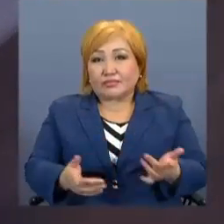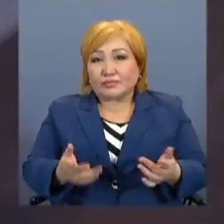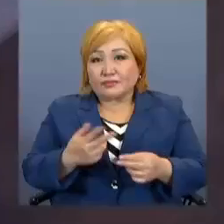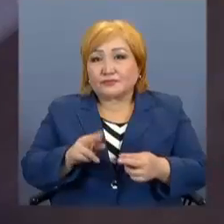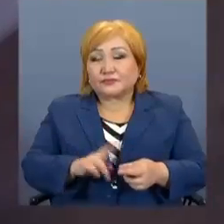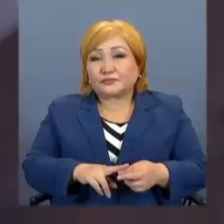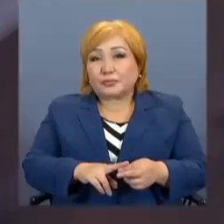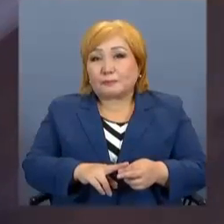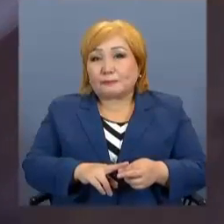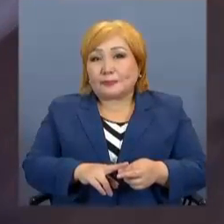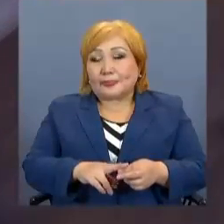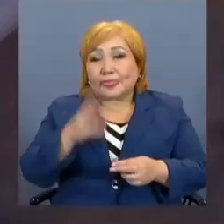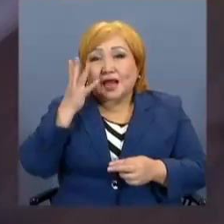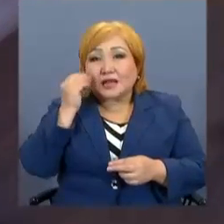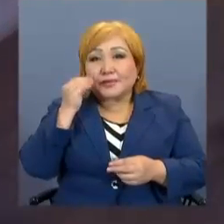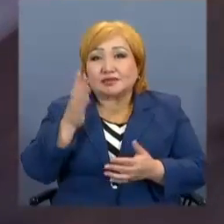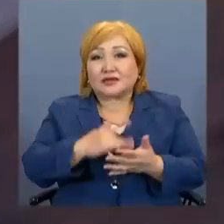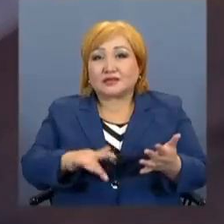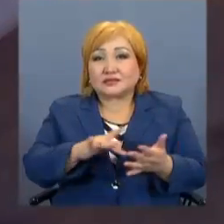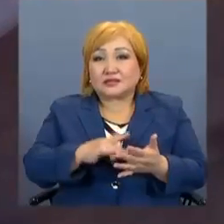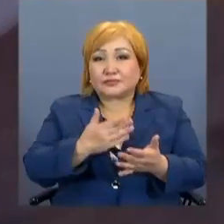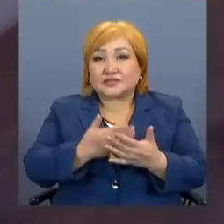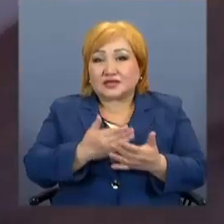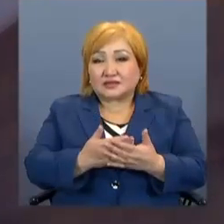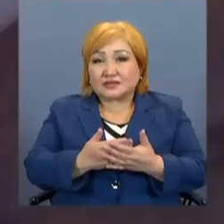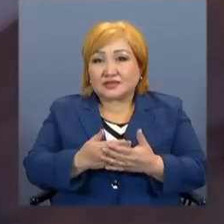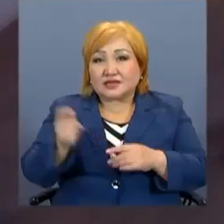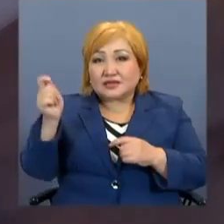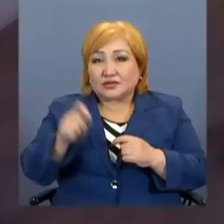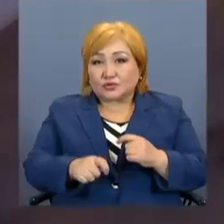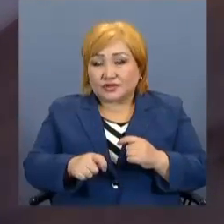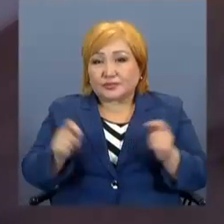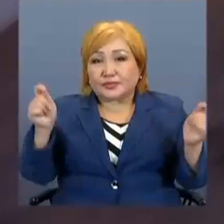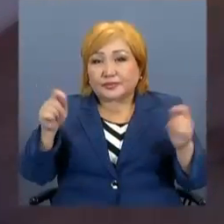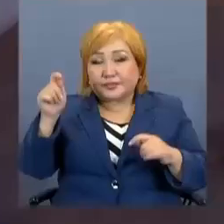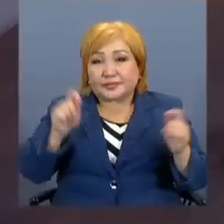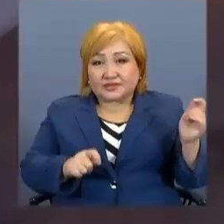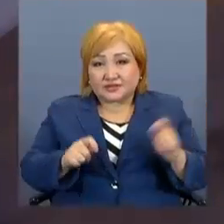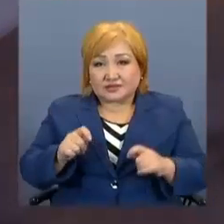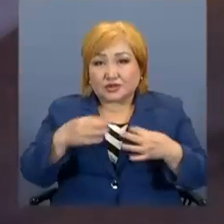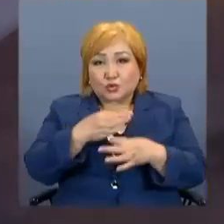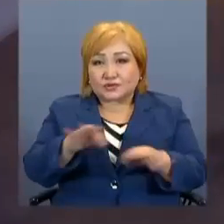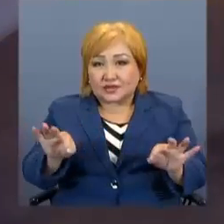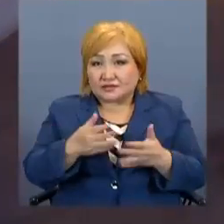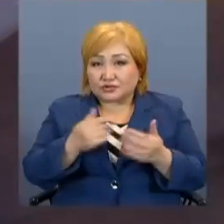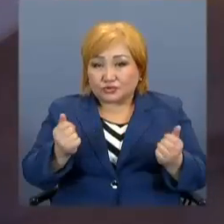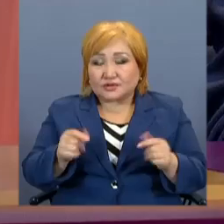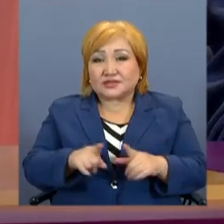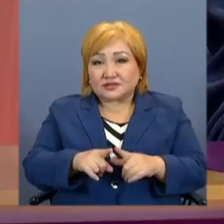рұқсат Алматы қаласында мысалы келуге рұқсаттамасы жоқтар бар. Және Алматы қаласында рұқсаты болған күнде